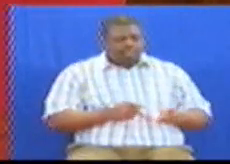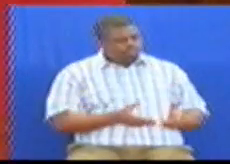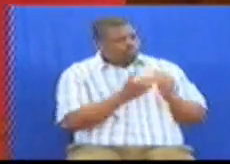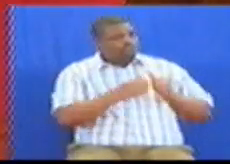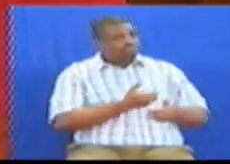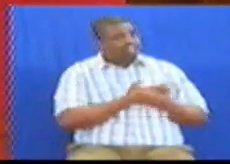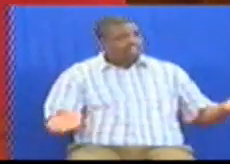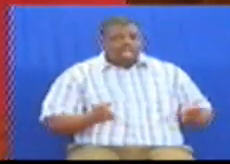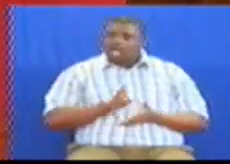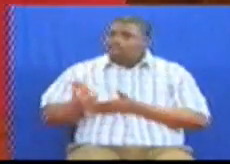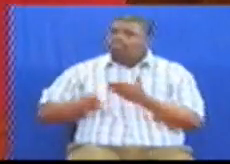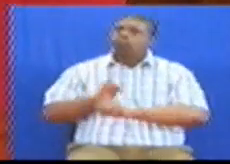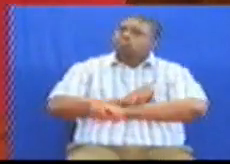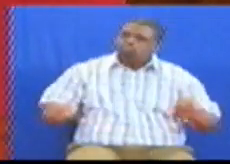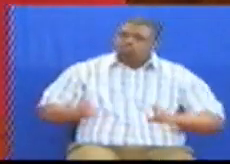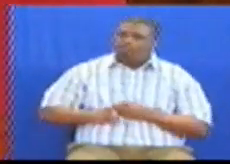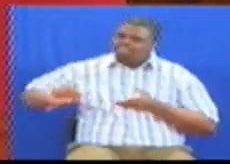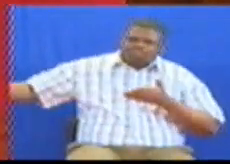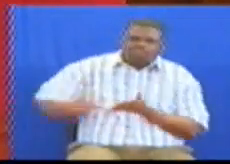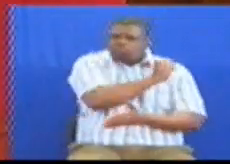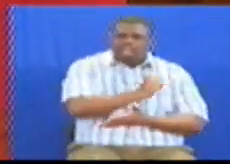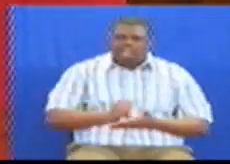halmashauri. Futile mbali.